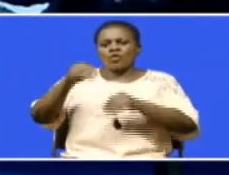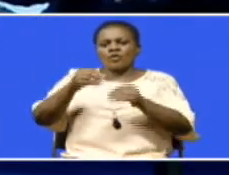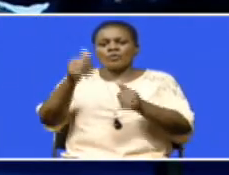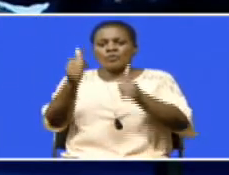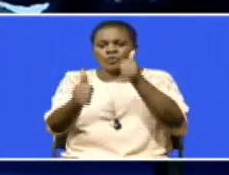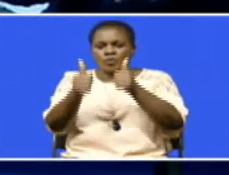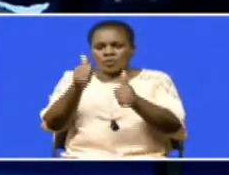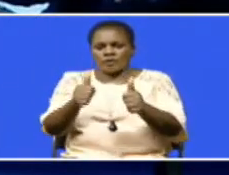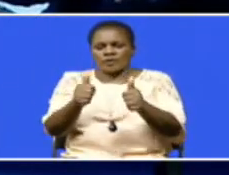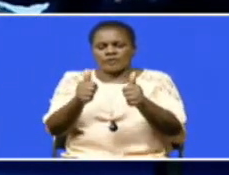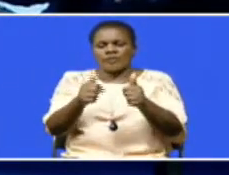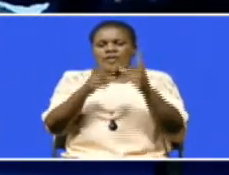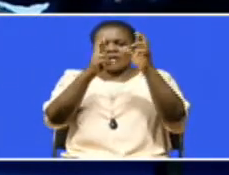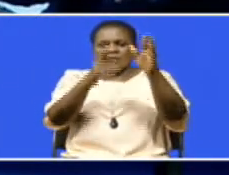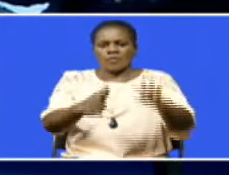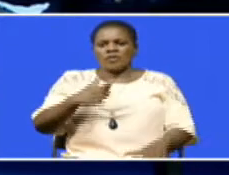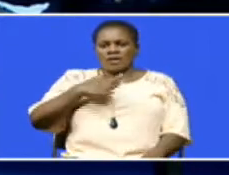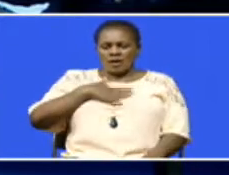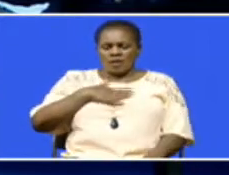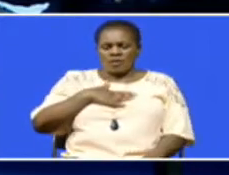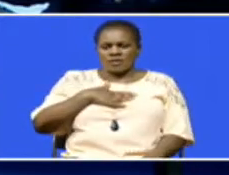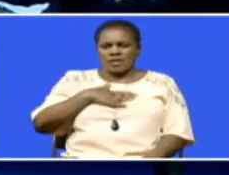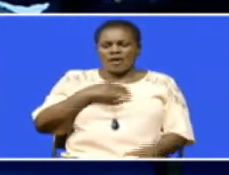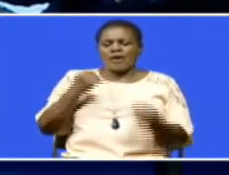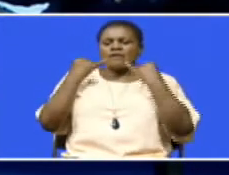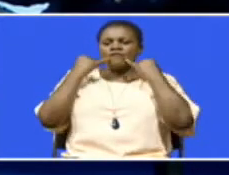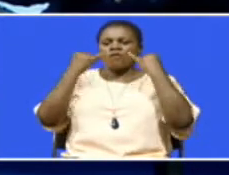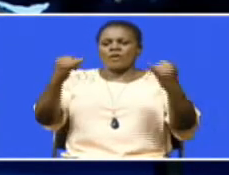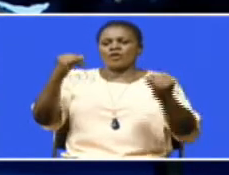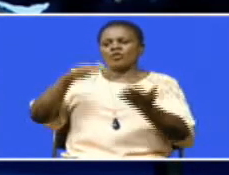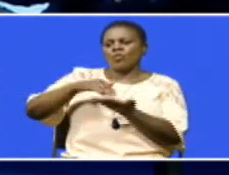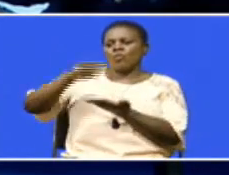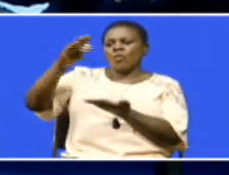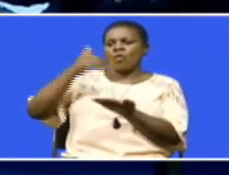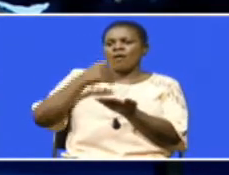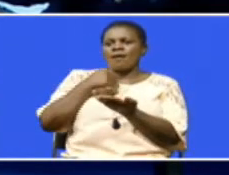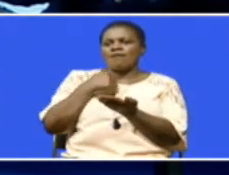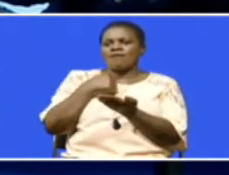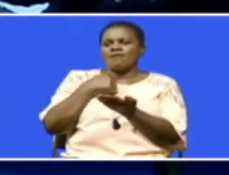upi? Tumpate mwanahabari wetu Emmanuel To na taarifa hiyo.